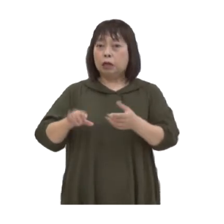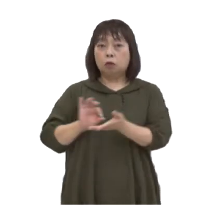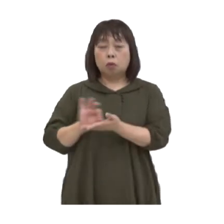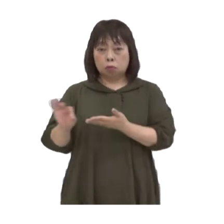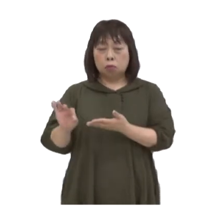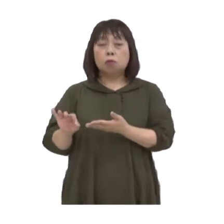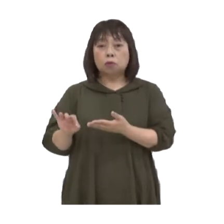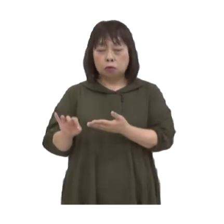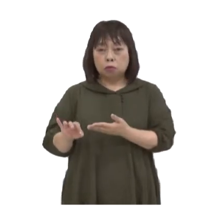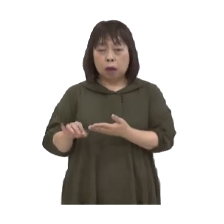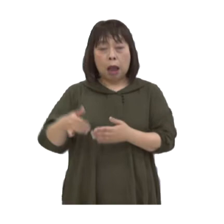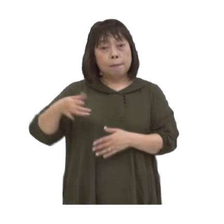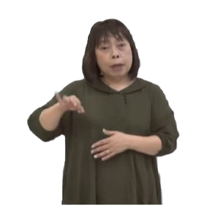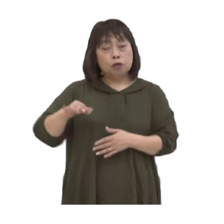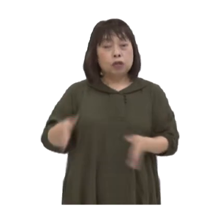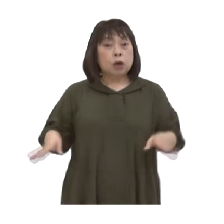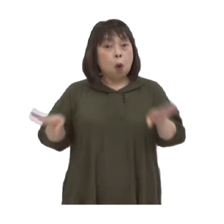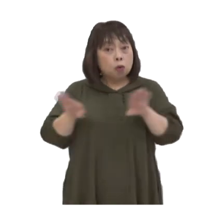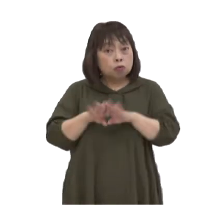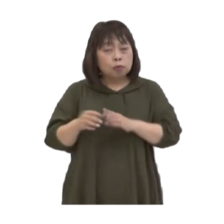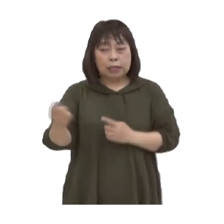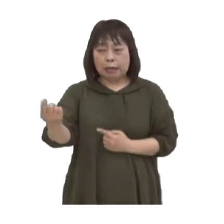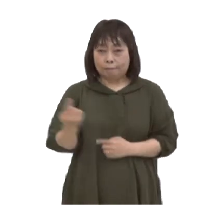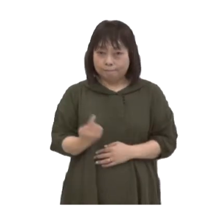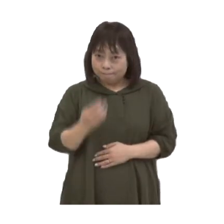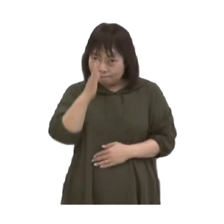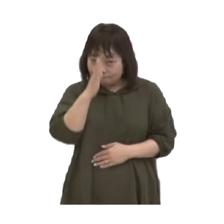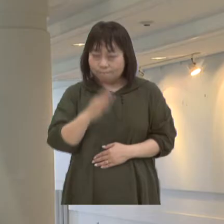はヴェルディホールまでお越しください。